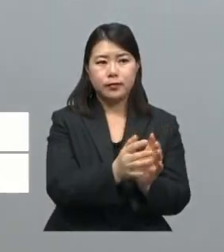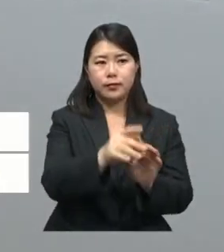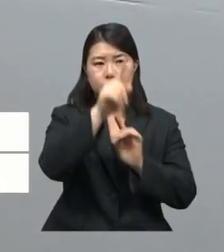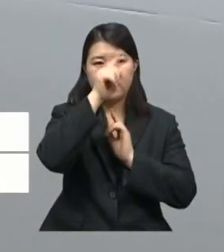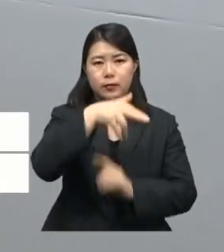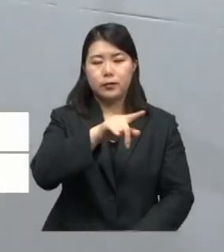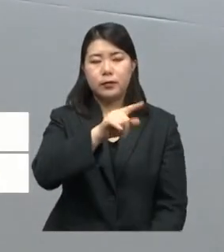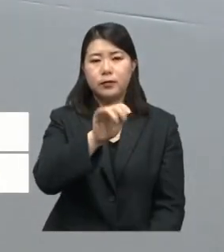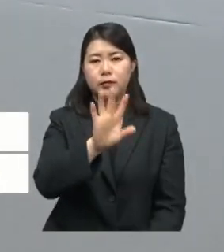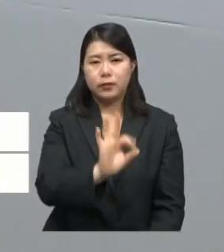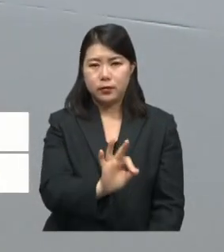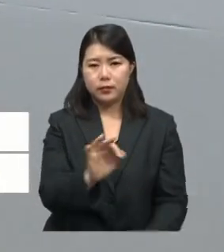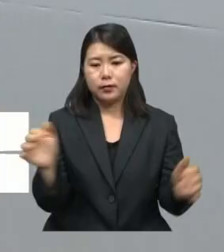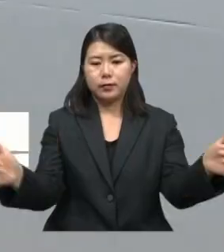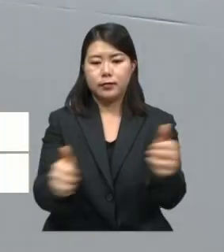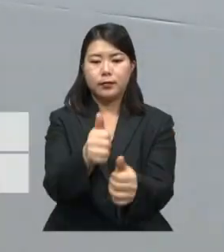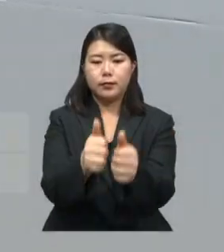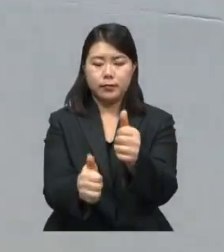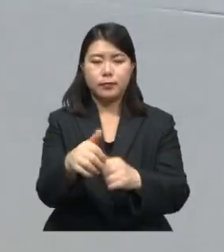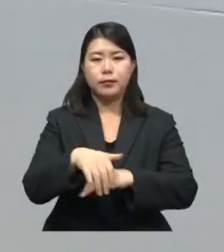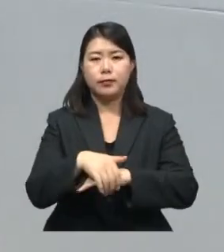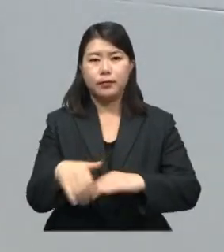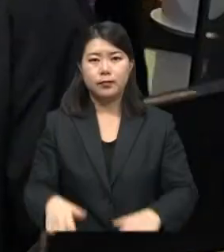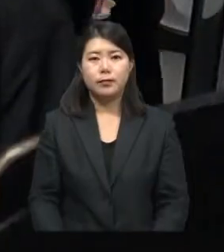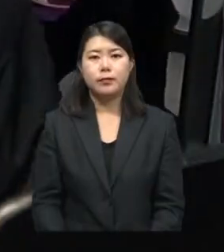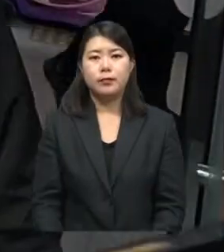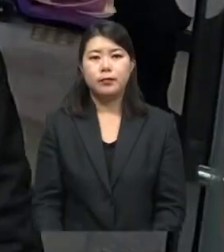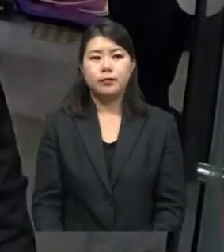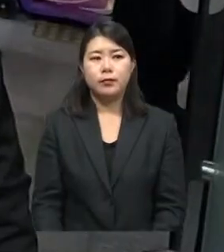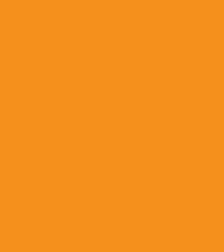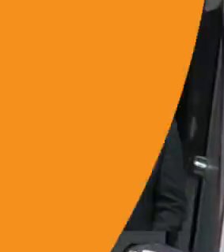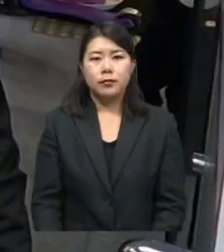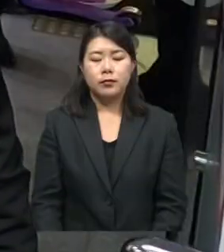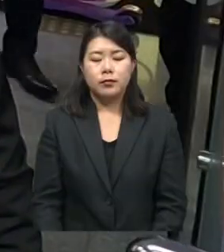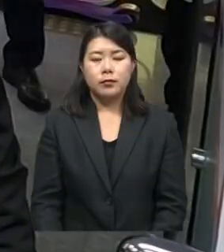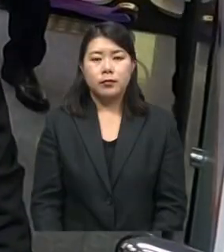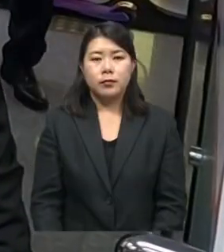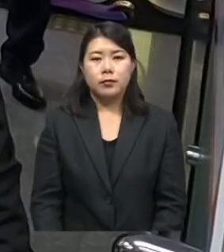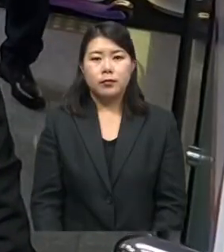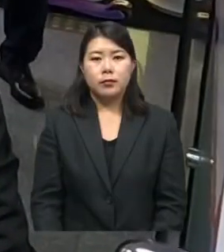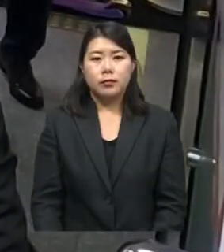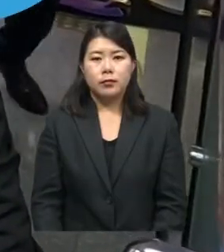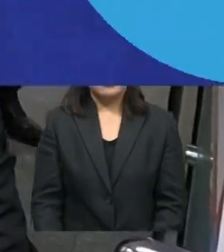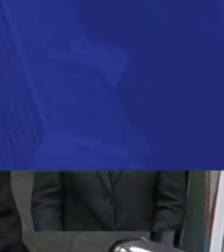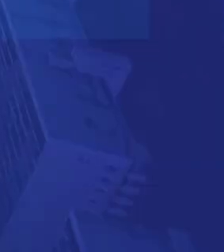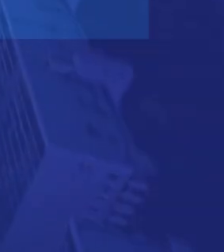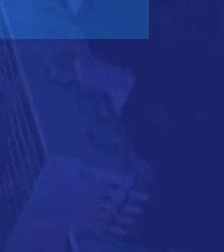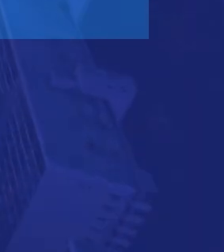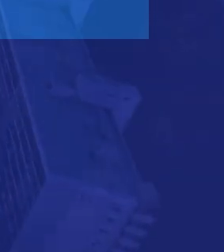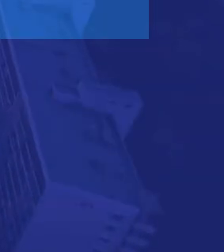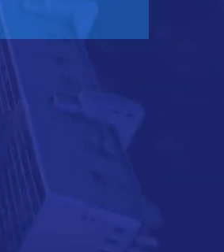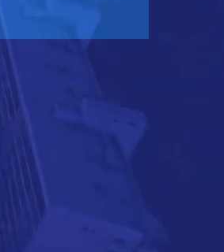이재강 예비후보와 본선에서 맞붙을 전망입니다. 딜라이브 뉴스 박영찬입니다.